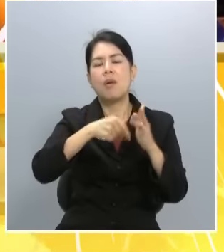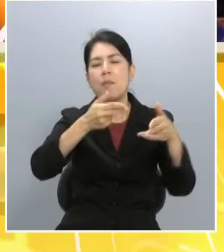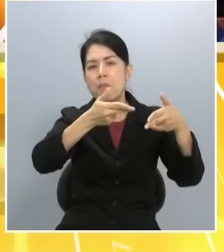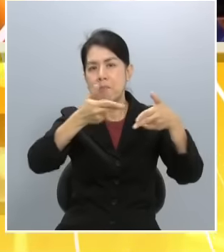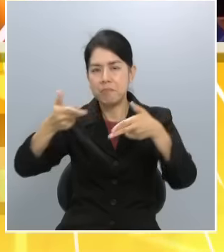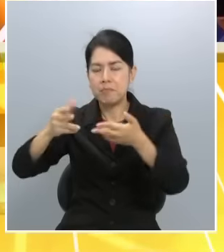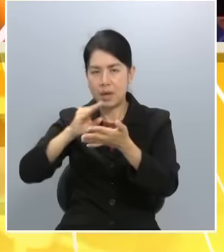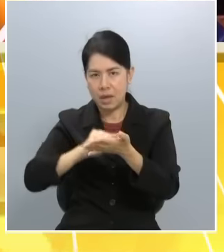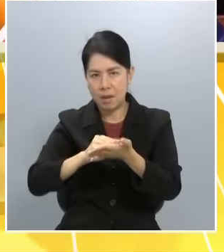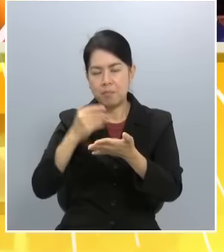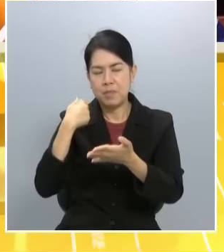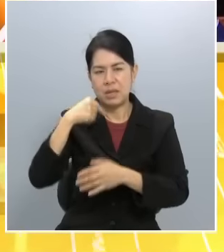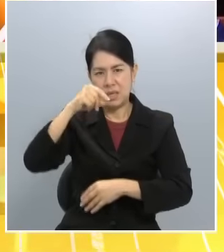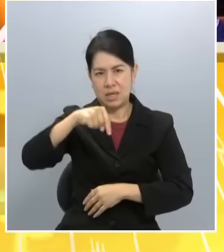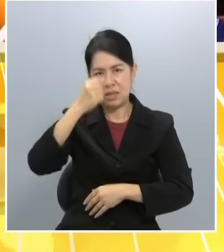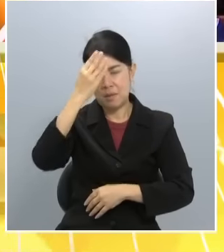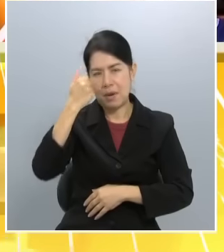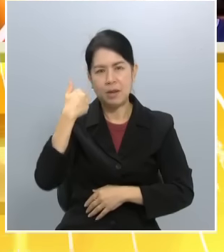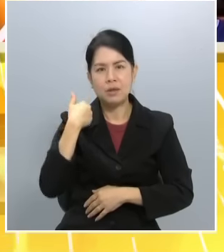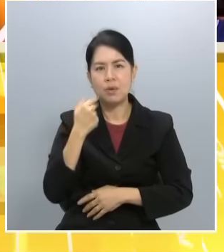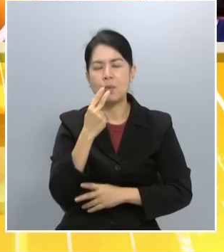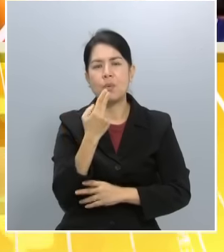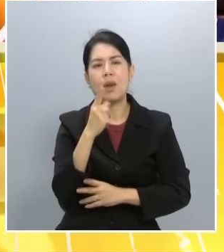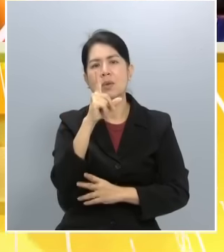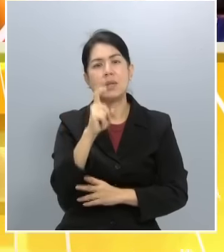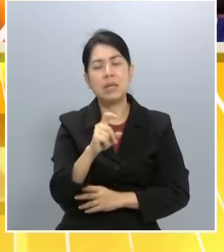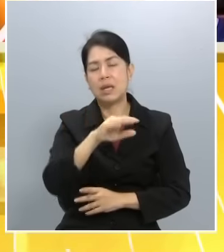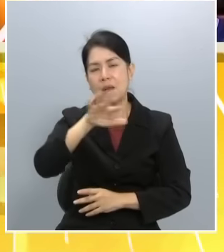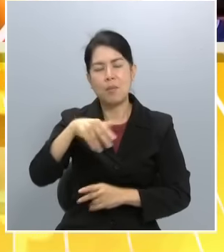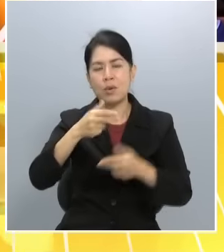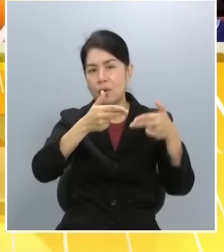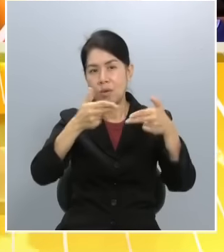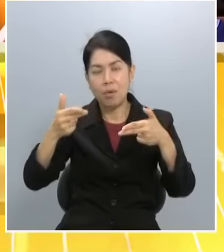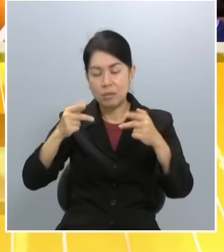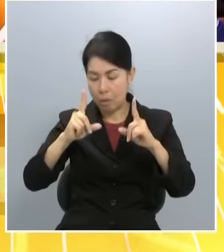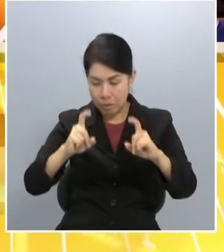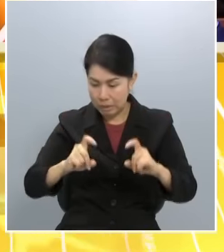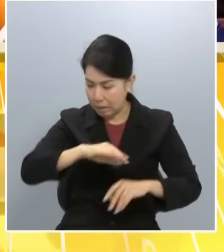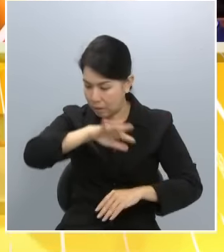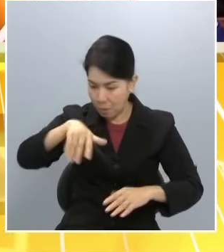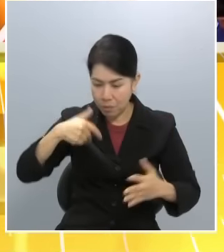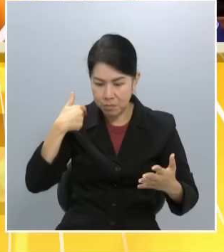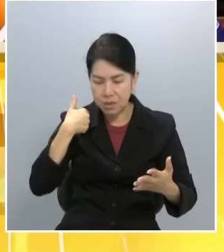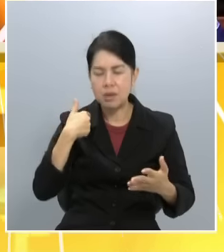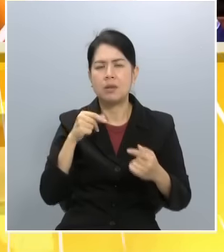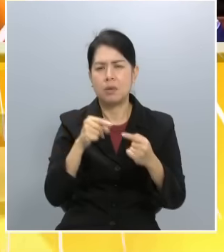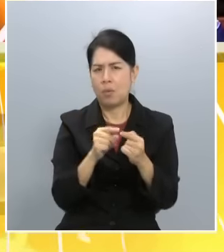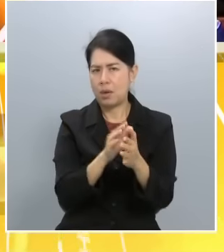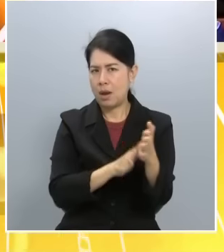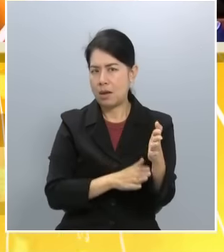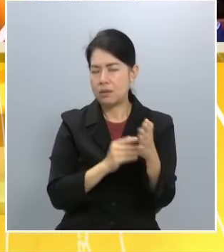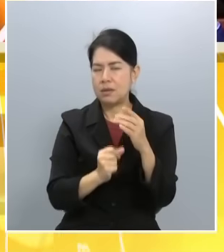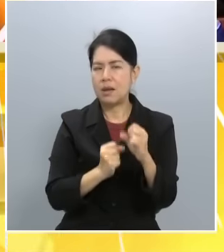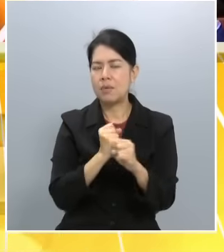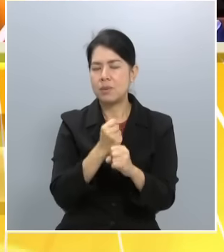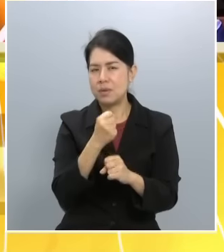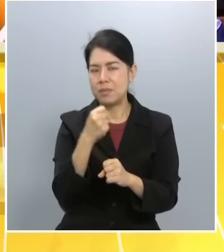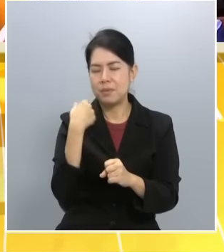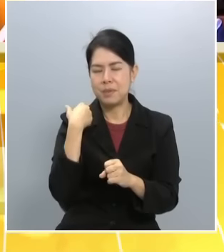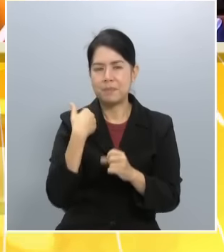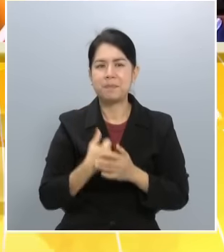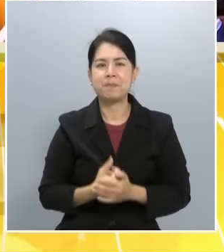รษาหน่อยเพราะมันเสียแทบทั้งตึกติดตั้งมากว่า10ปีละตั้งแต่ก่อนคุณทักษิณเข้ารักษาตัว รวมถึงวงจร